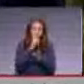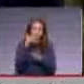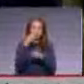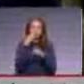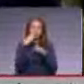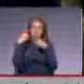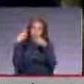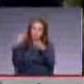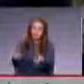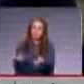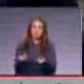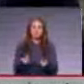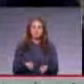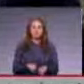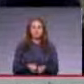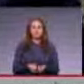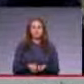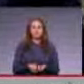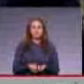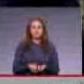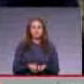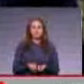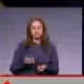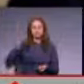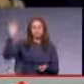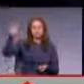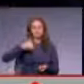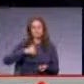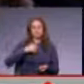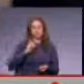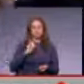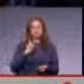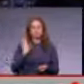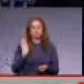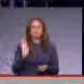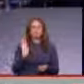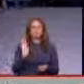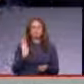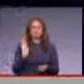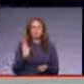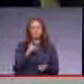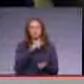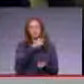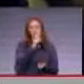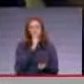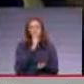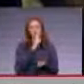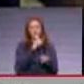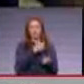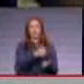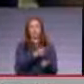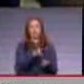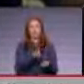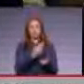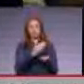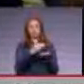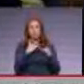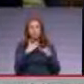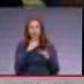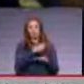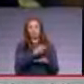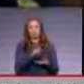مدام ولادك ما قلتكوش، وعشان تاكلي معاهم الضاني انا جبتلك عشان ولادي. انا يا حاجه لما لو